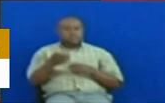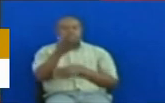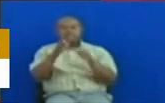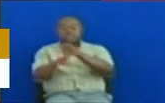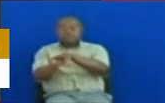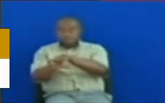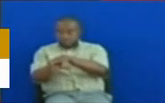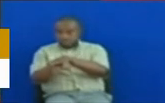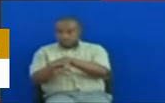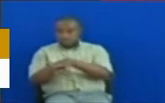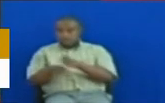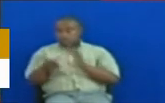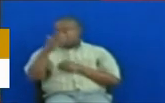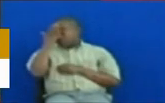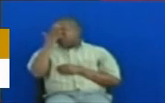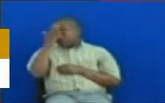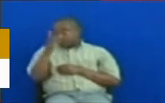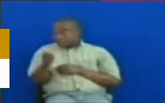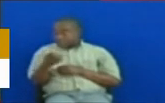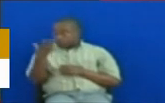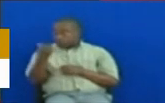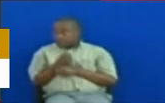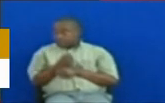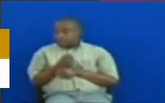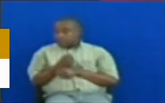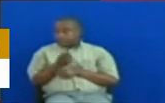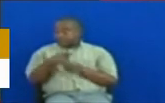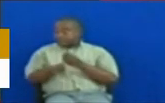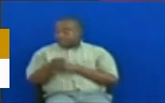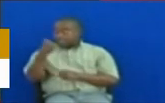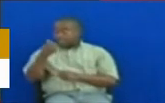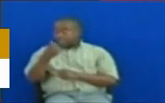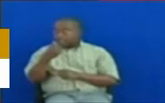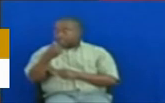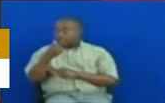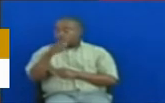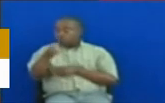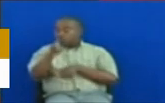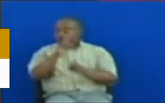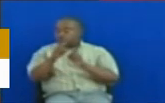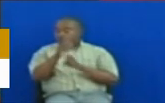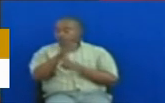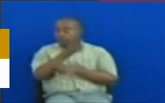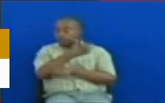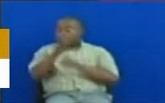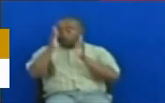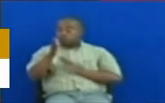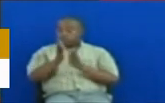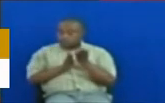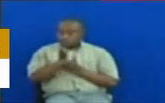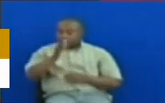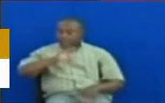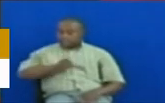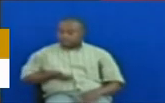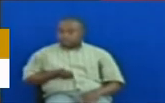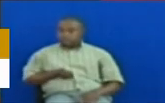Mwenyekiti, fedha tunazozipata pekee kutoka shughuli za uvuvi wa bahari kuu ni kupitia leseni. Kwa